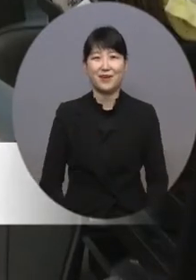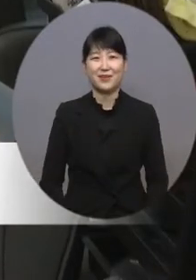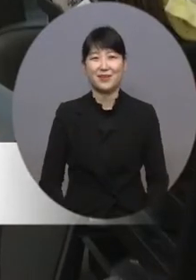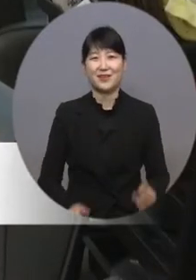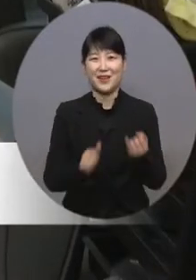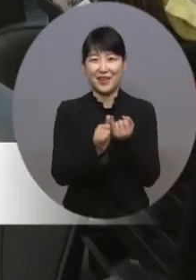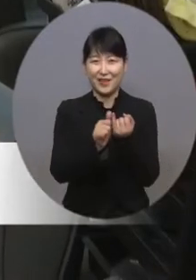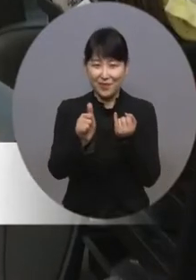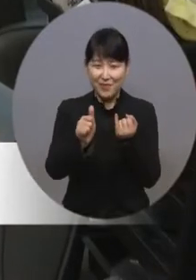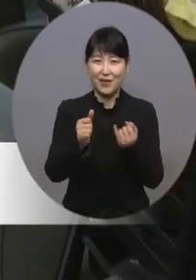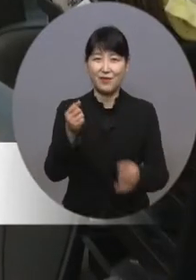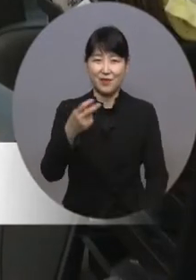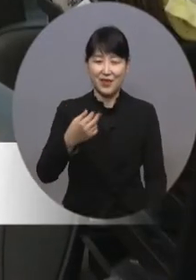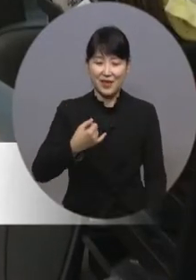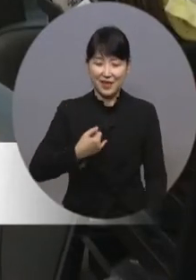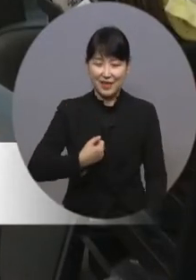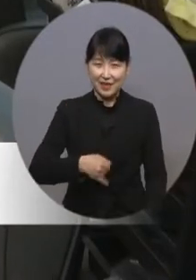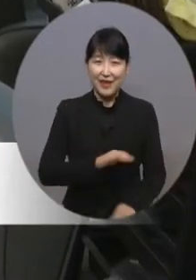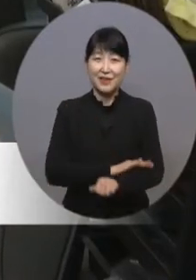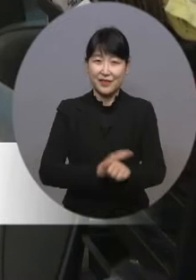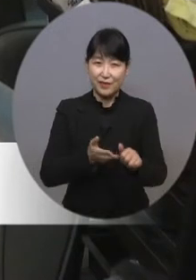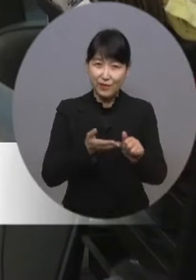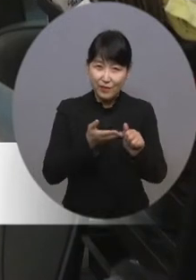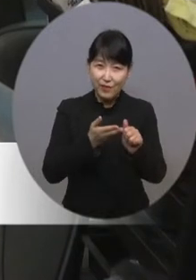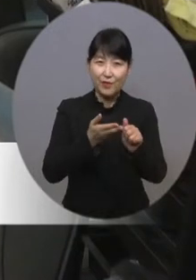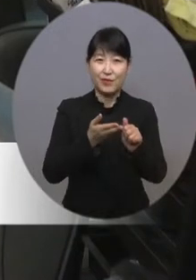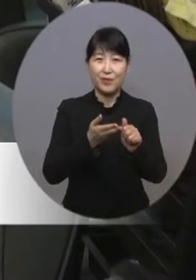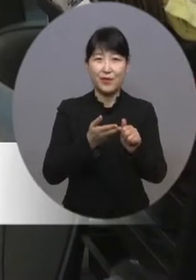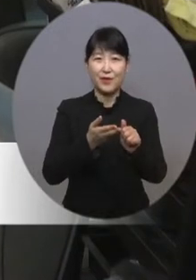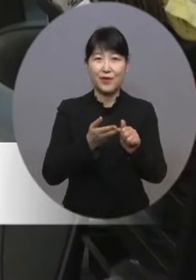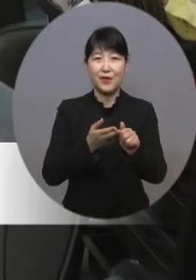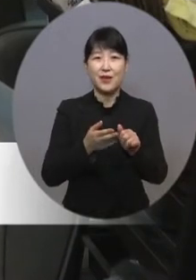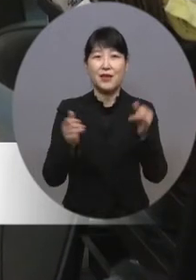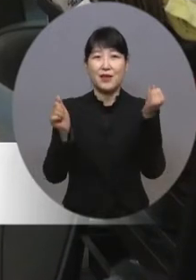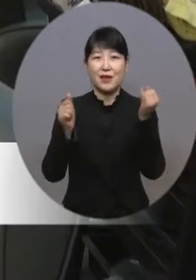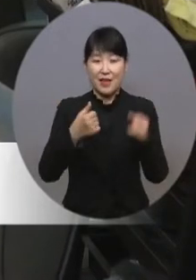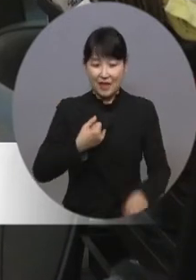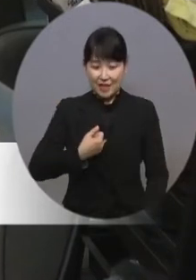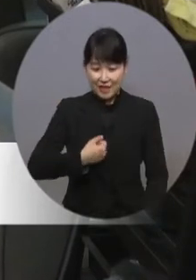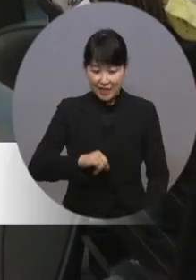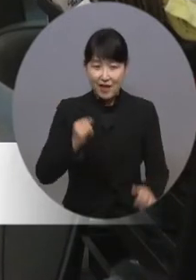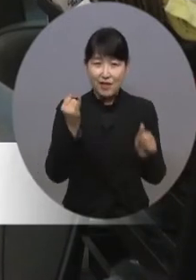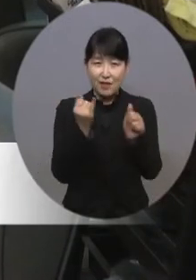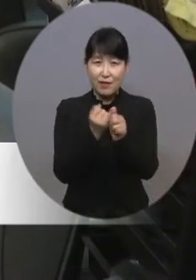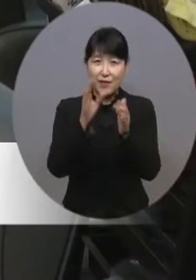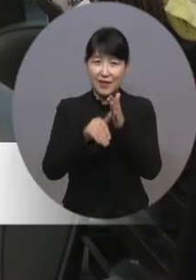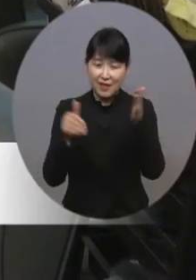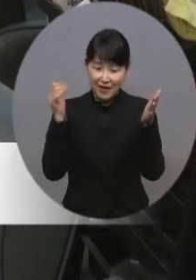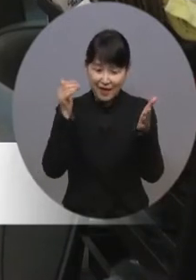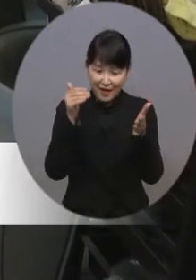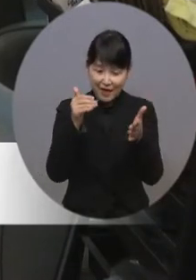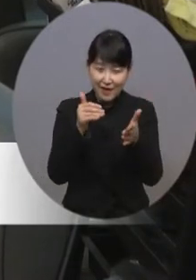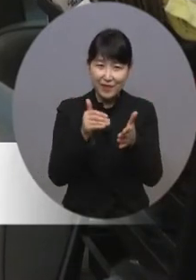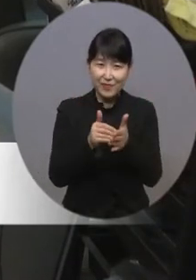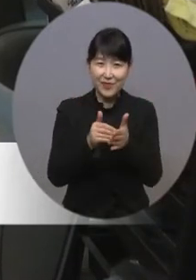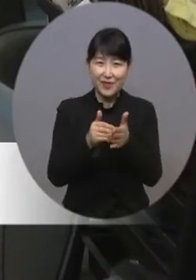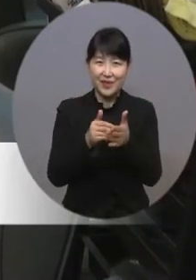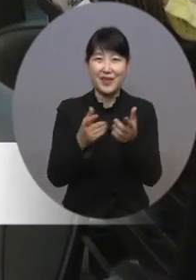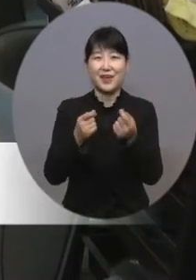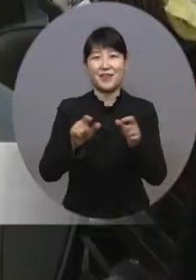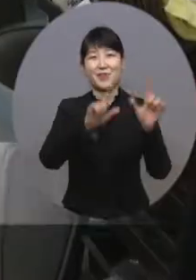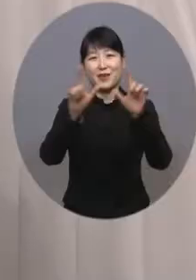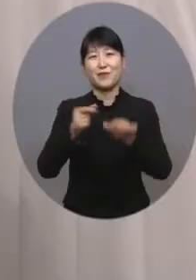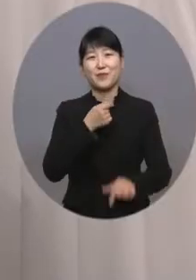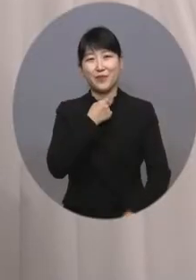잘 기억하고 결혼할 때까지 담임이도 결혼할 때까지 같이 살고